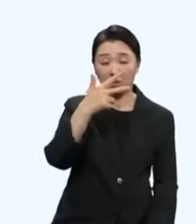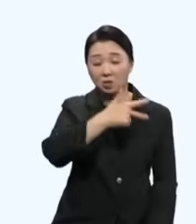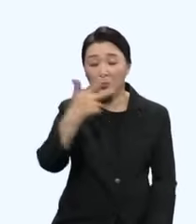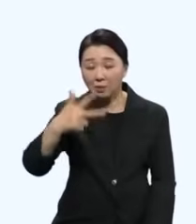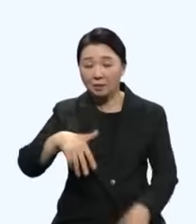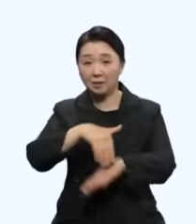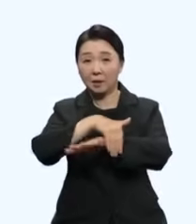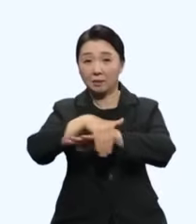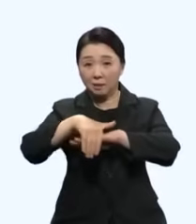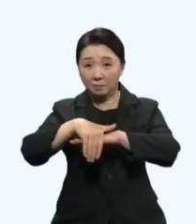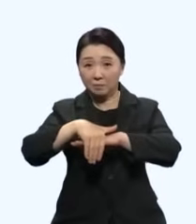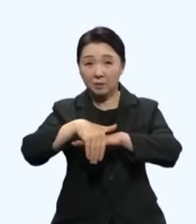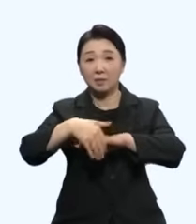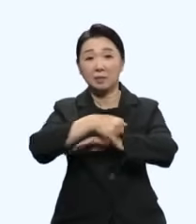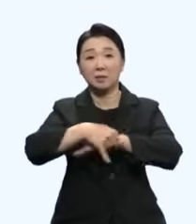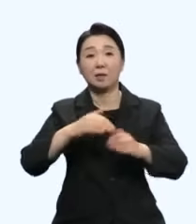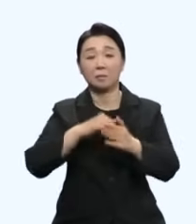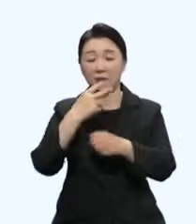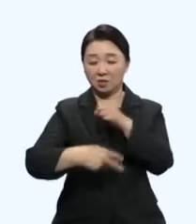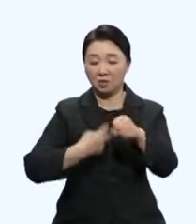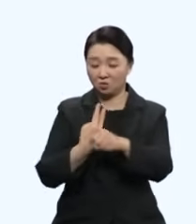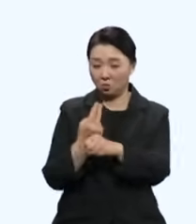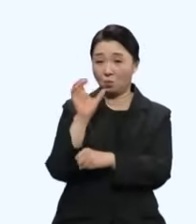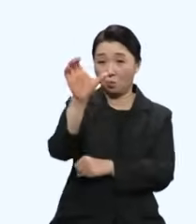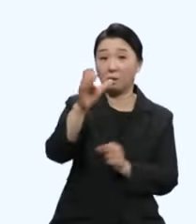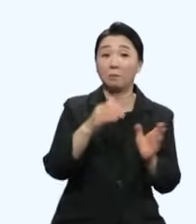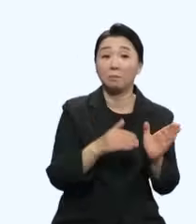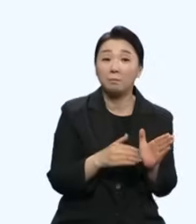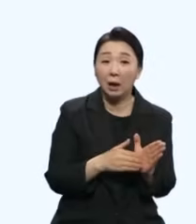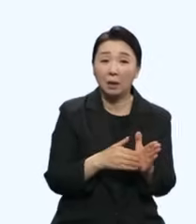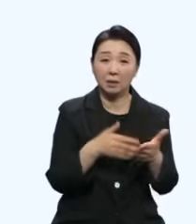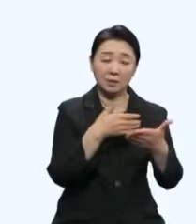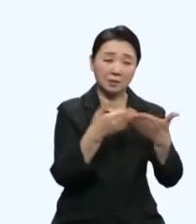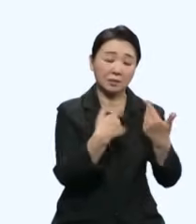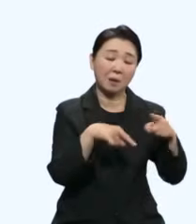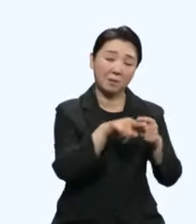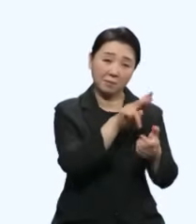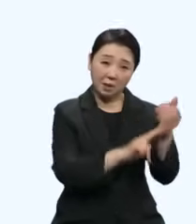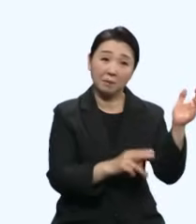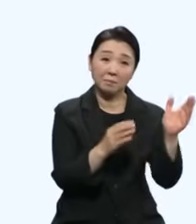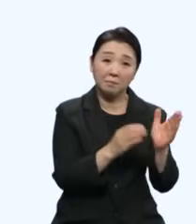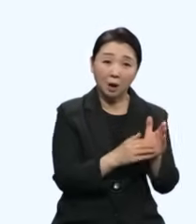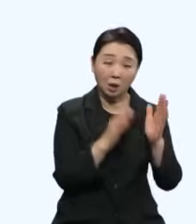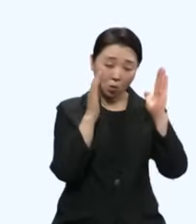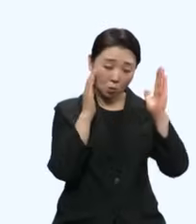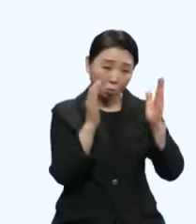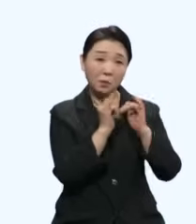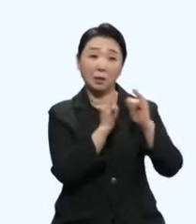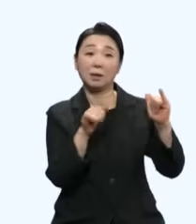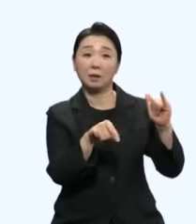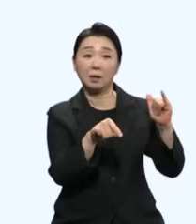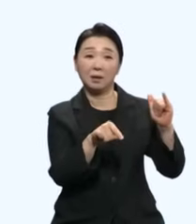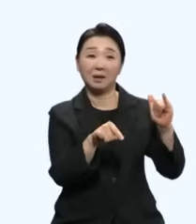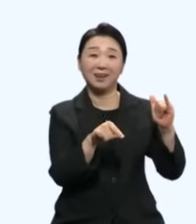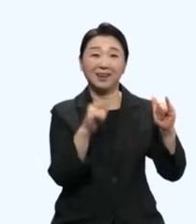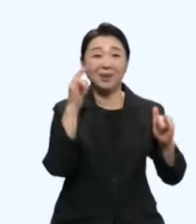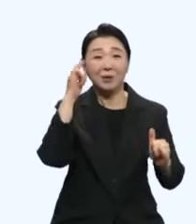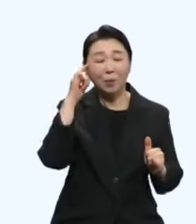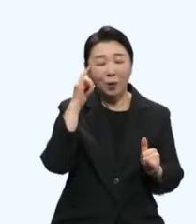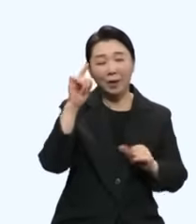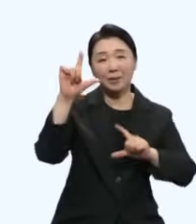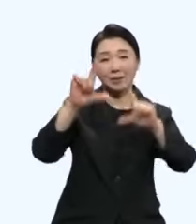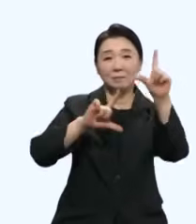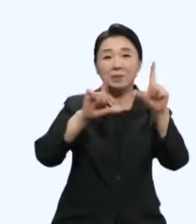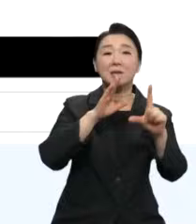그래픽 디자이너가 2년 전 올린 그림입니다. 여러 그림을 묶어서 팔면서 공부하는 사람들의 벡터